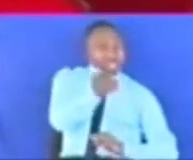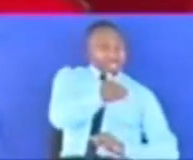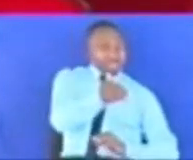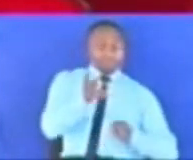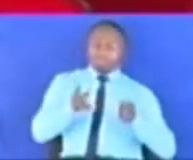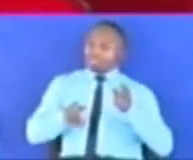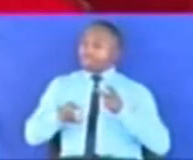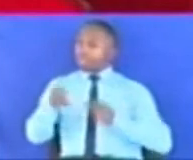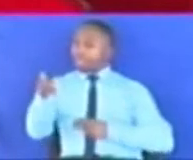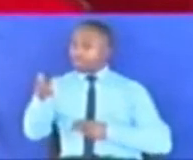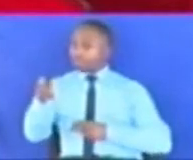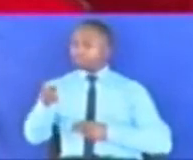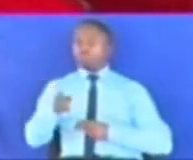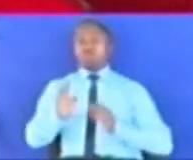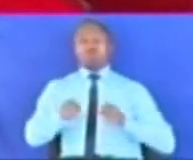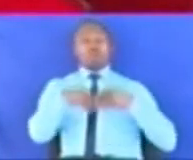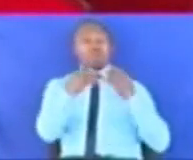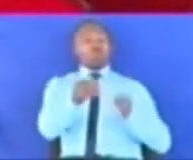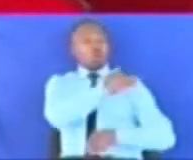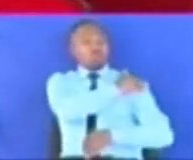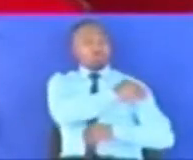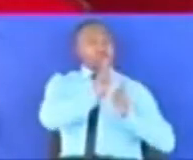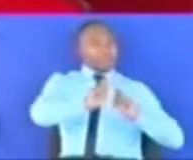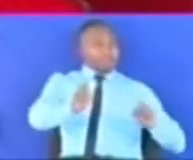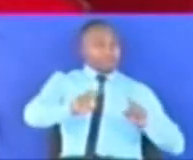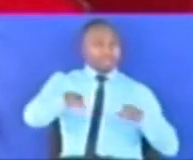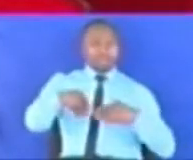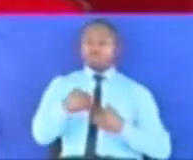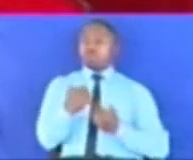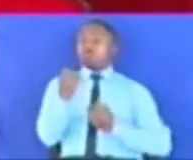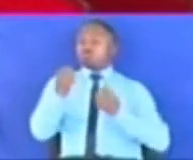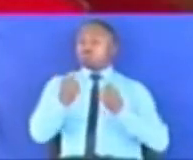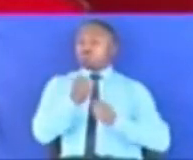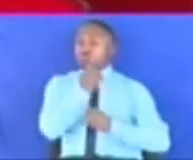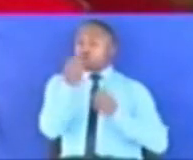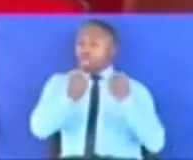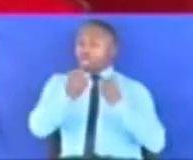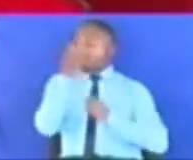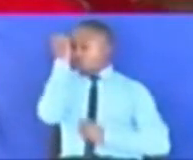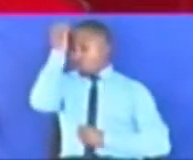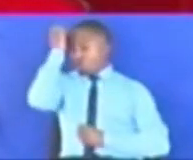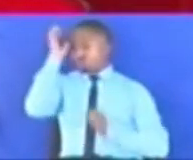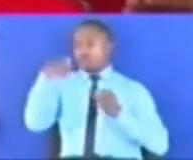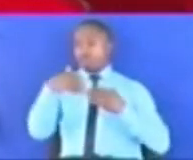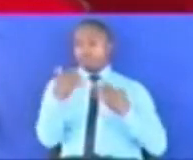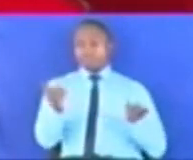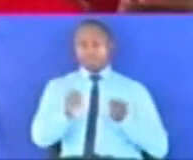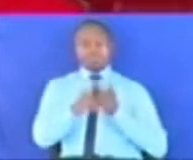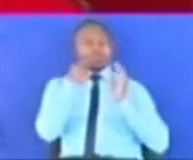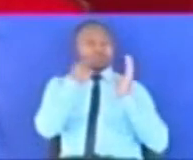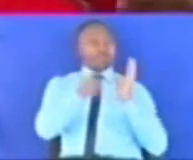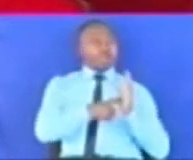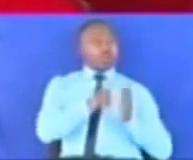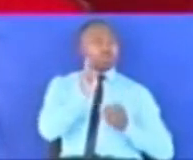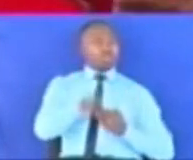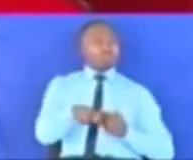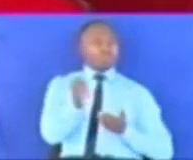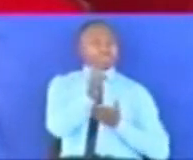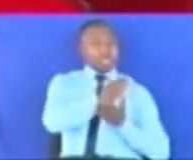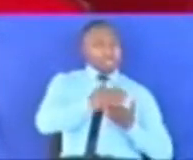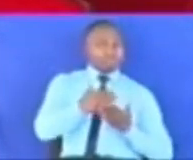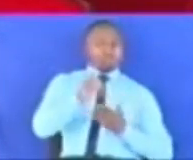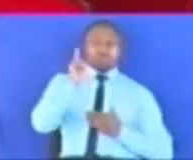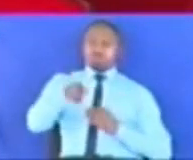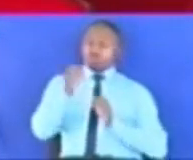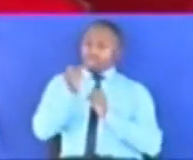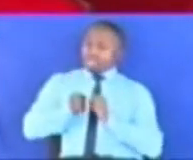kuko kunatoa huduma mbalimbali, lakini hakuna huduma ya ambulance. Nikitolea mfano, kuna sehemu ambayo kuna zaidi